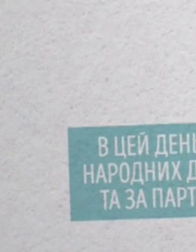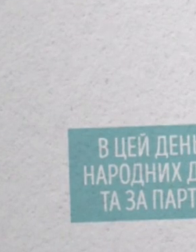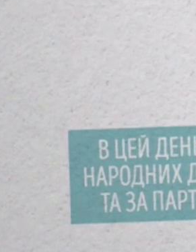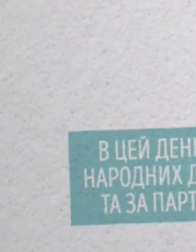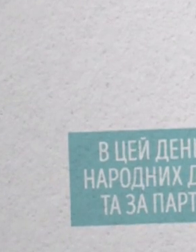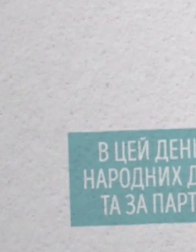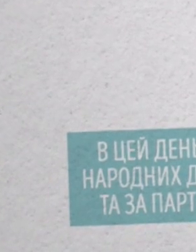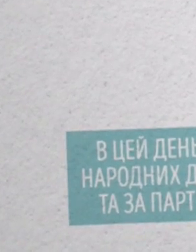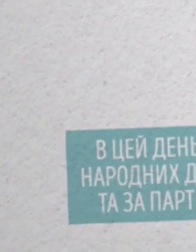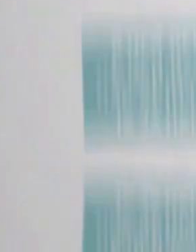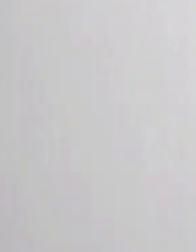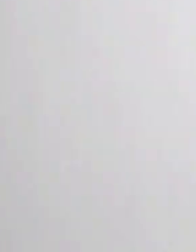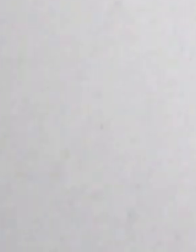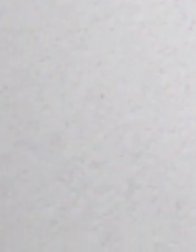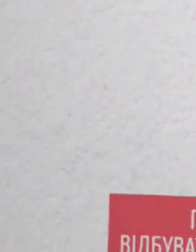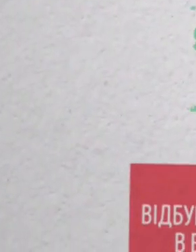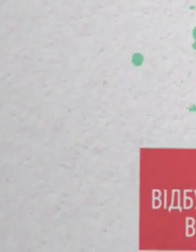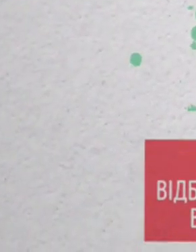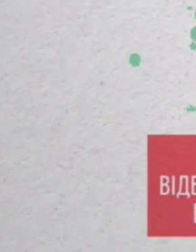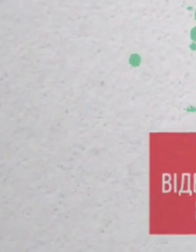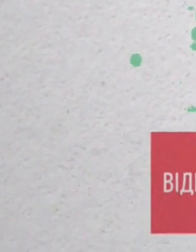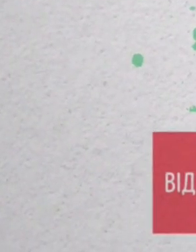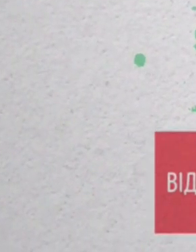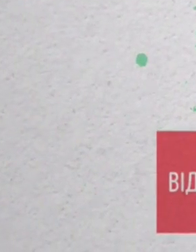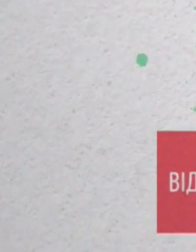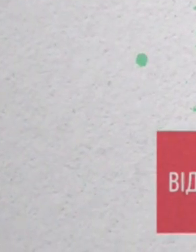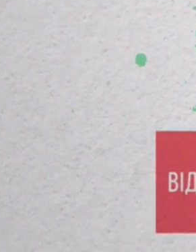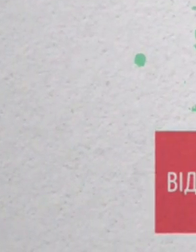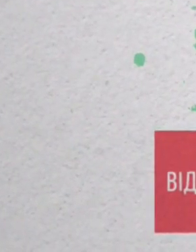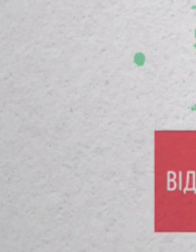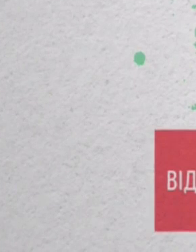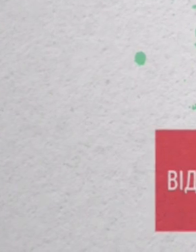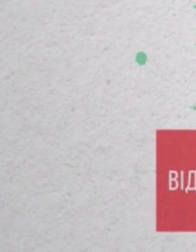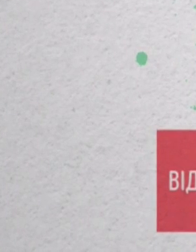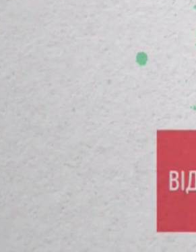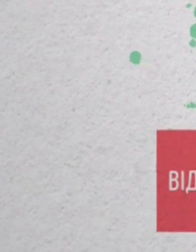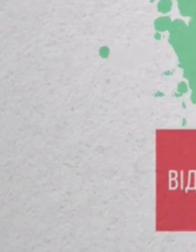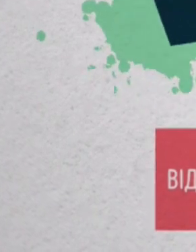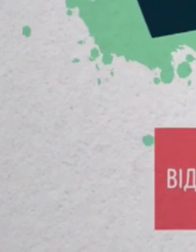та за партійними списками. Під час виборчого процесу буде відбуватись